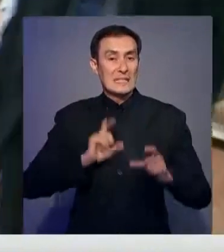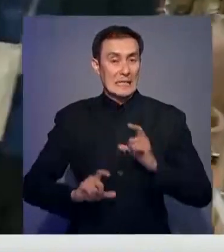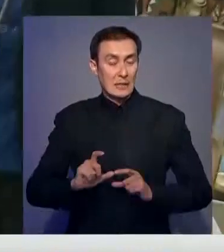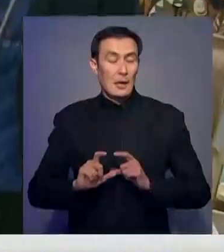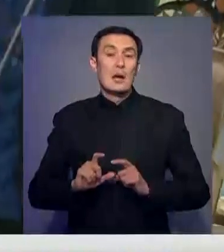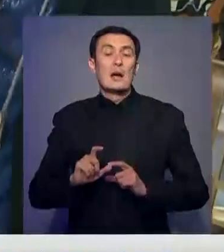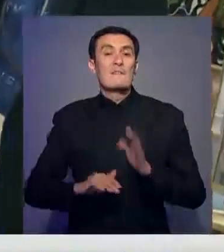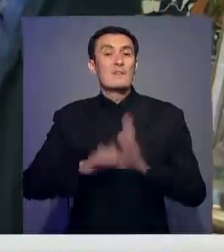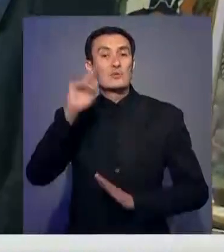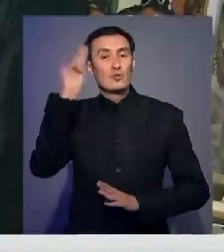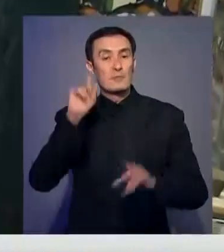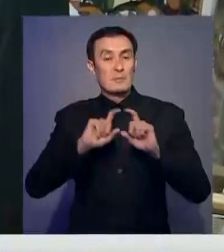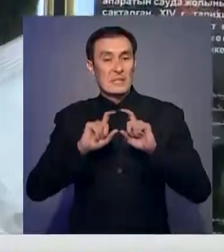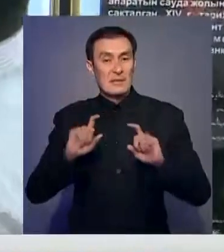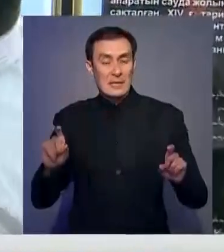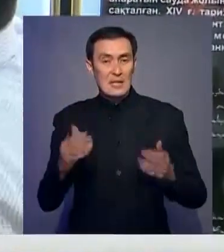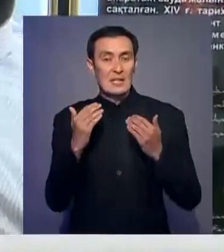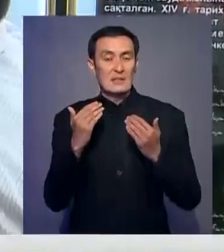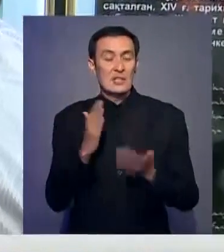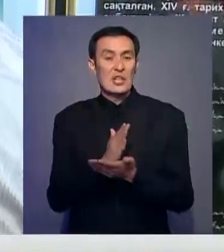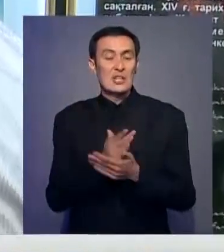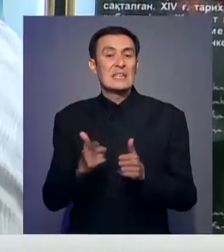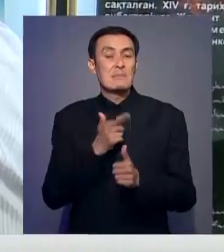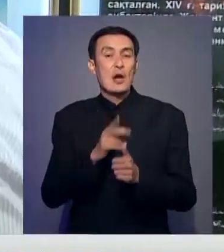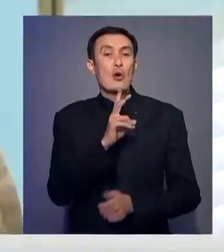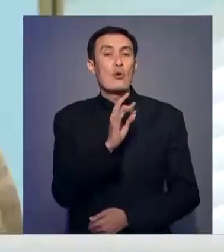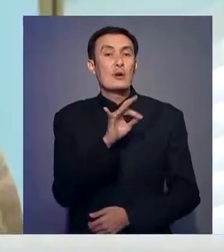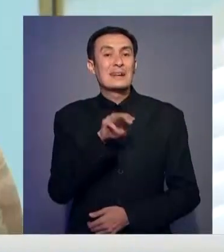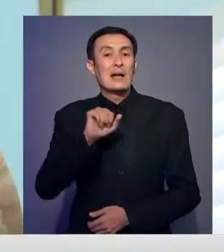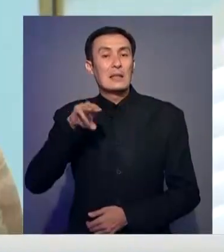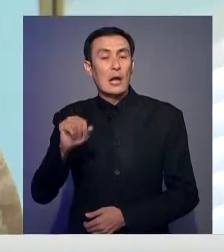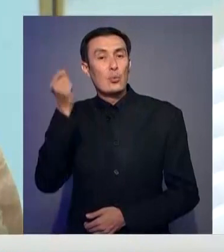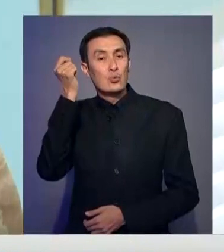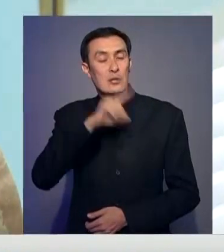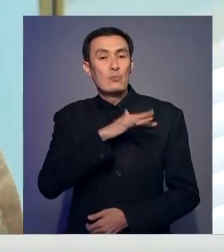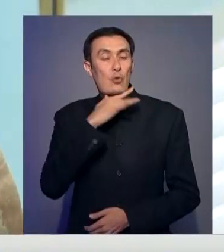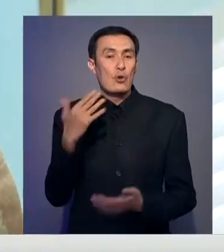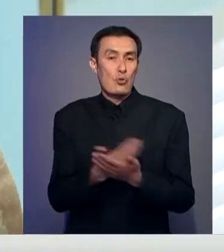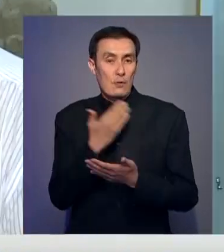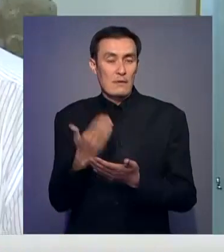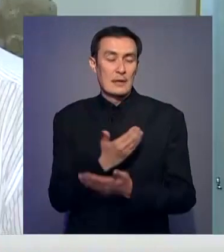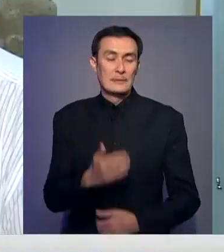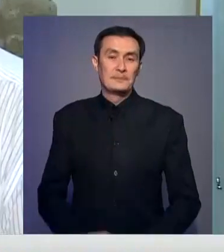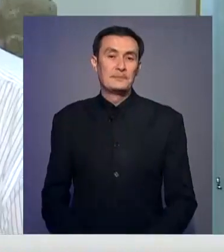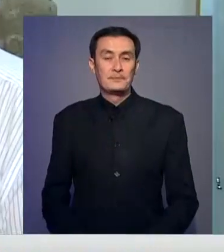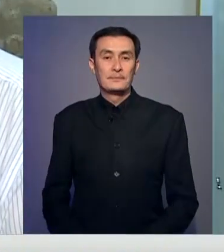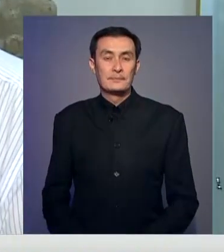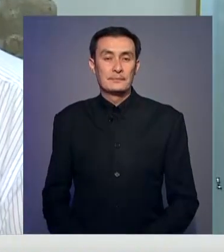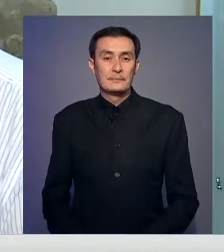университета. В высшем учебном заведении, носящего имя Коркыта-Ата, он узнал много нового.